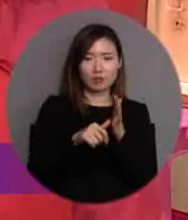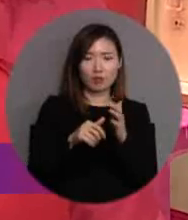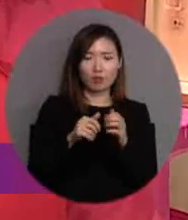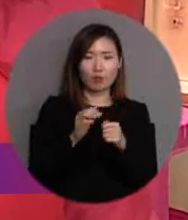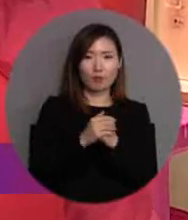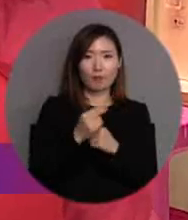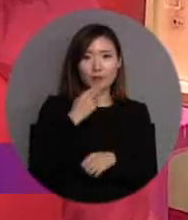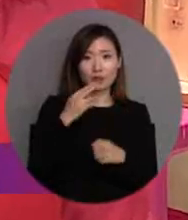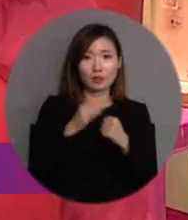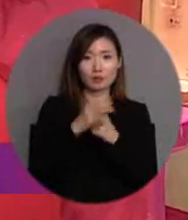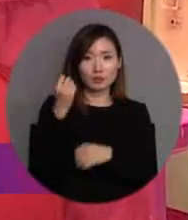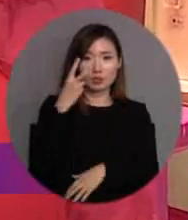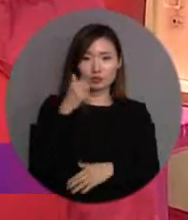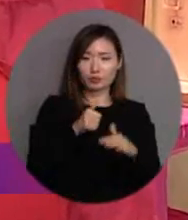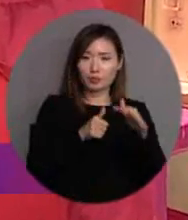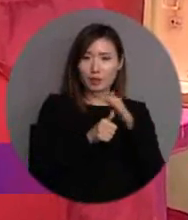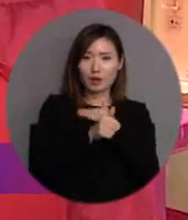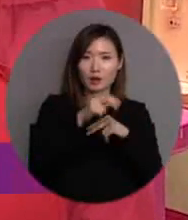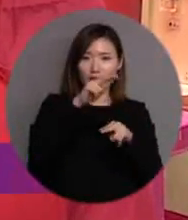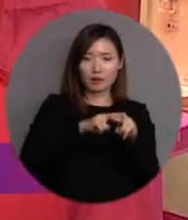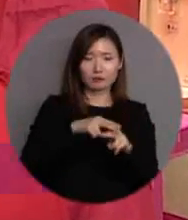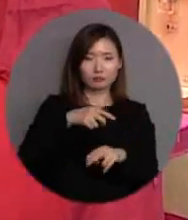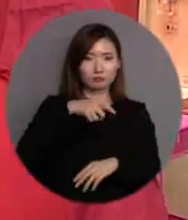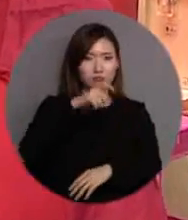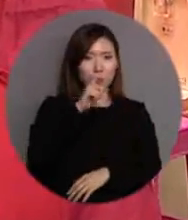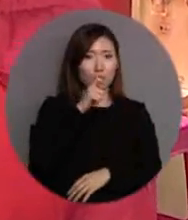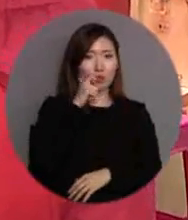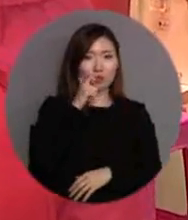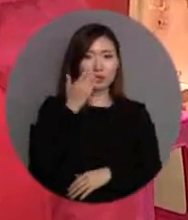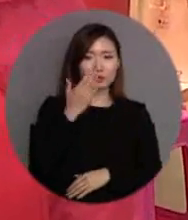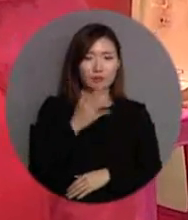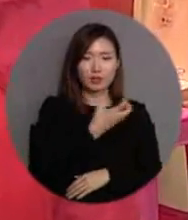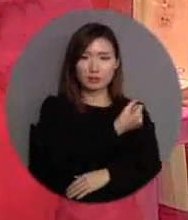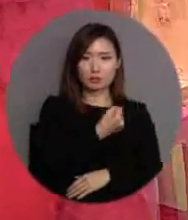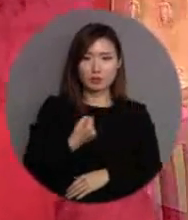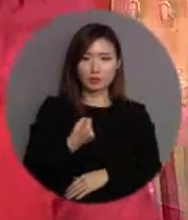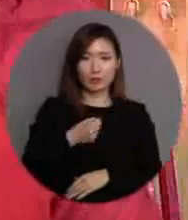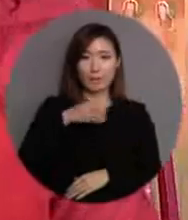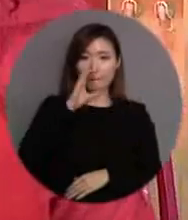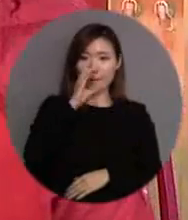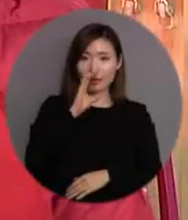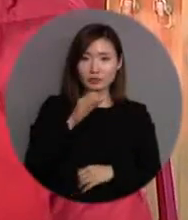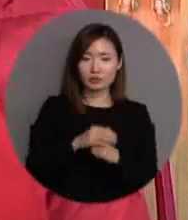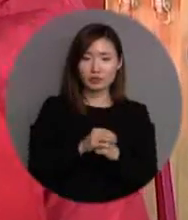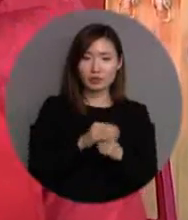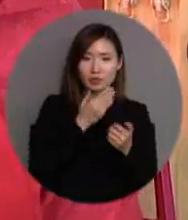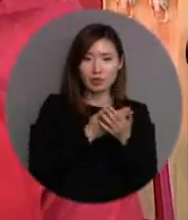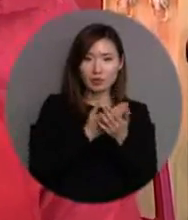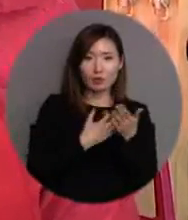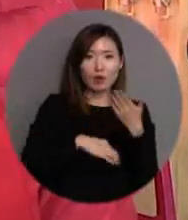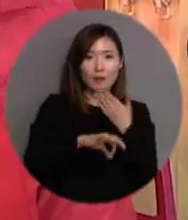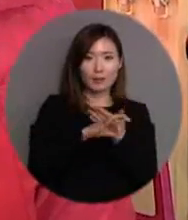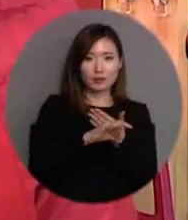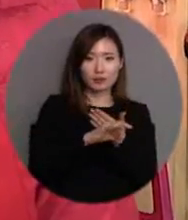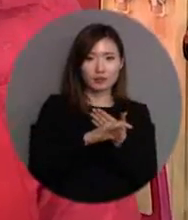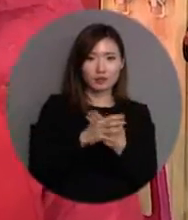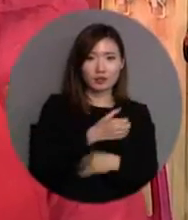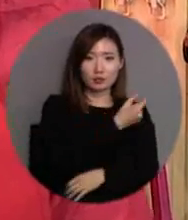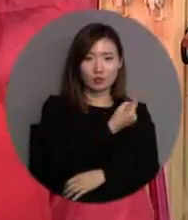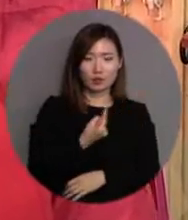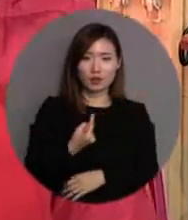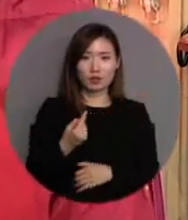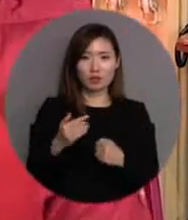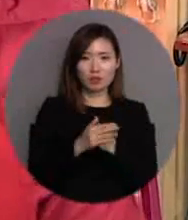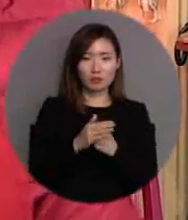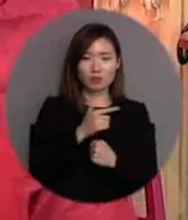때문에 자주 놓은거 가서 뭐 앉아서 맛이 진한 못해도 가져와서 마신다거나 거 같으세요 하면 또 갖다 주시고 그래요 그래서